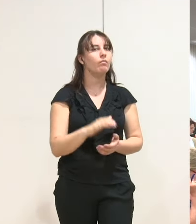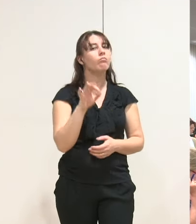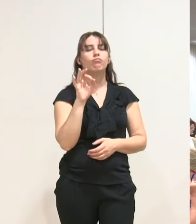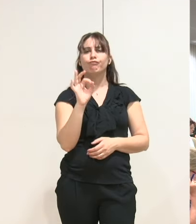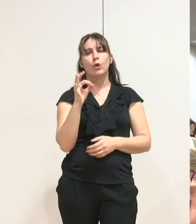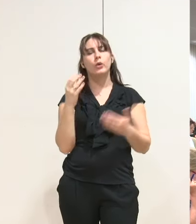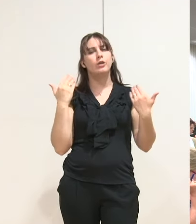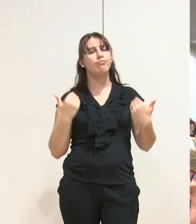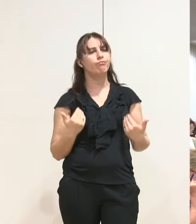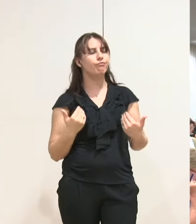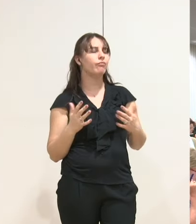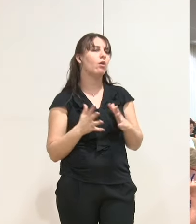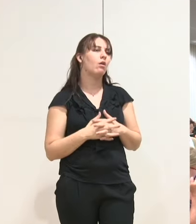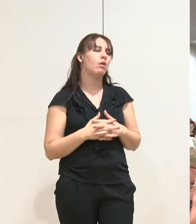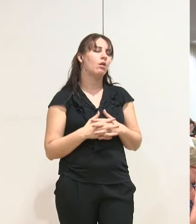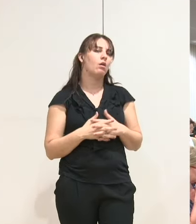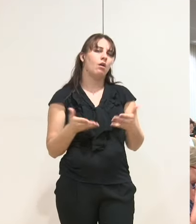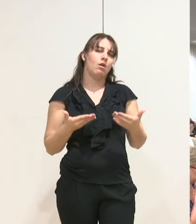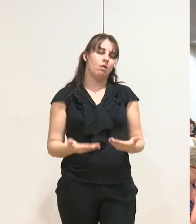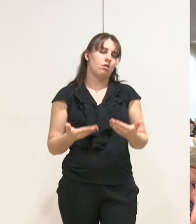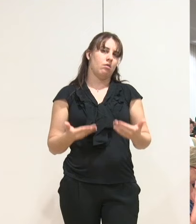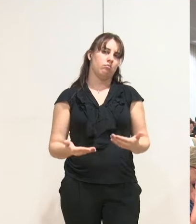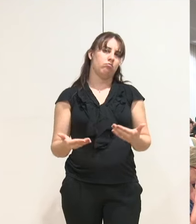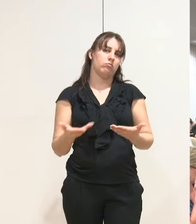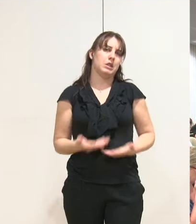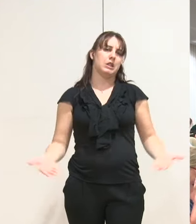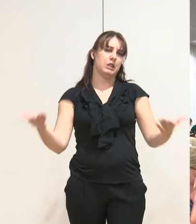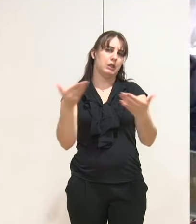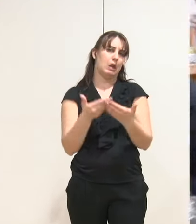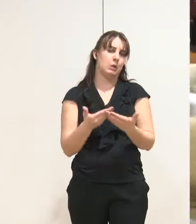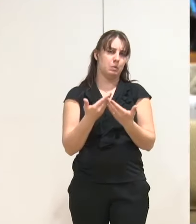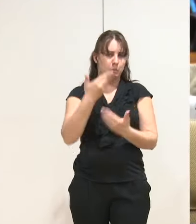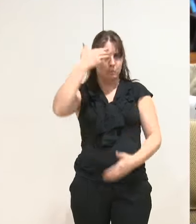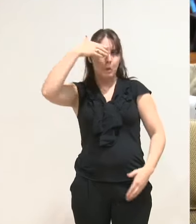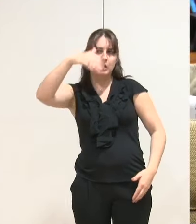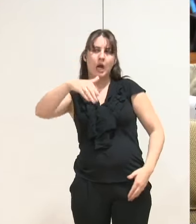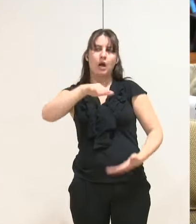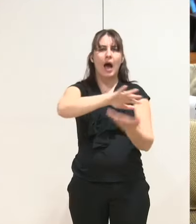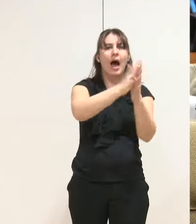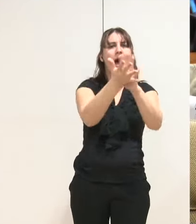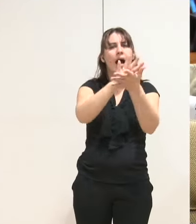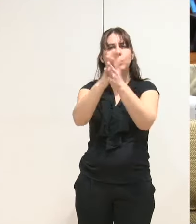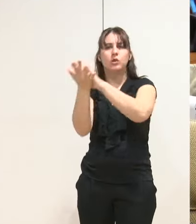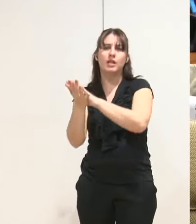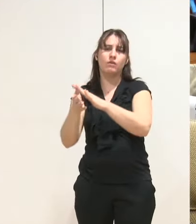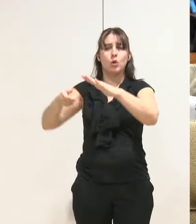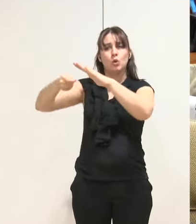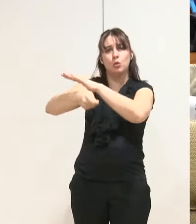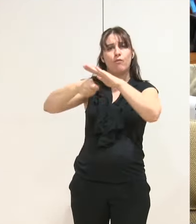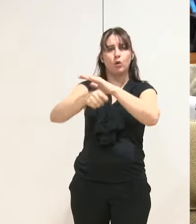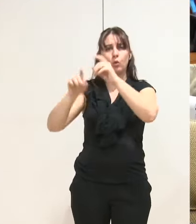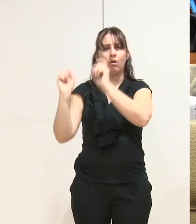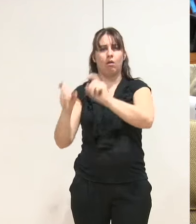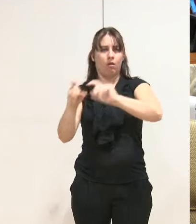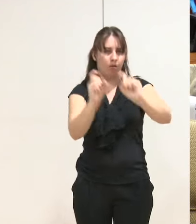dire la situation actuelle on sait que les un certain nombre de secteurs associatifs a vu des baisses de subventions dans notre cas